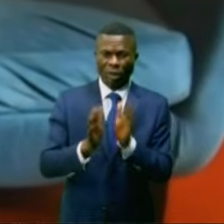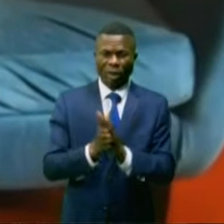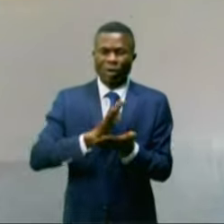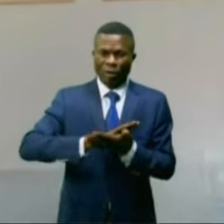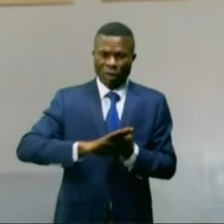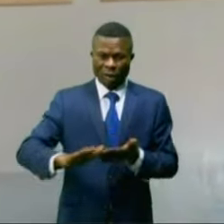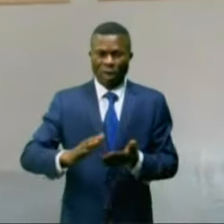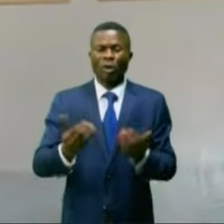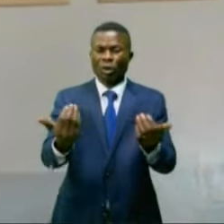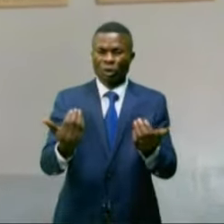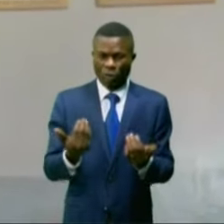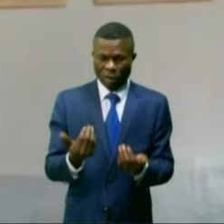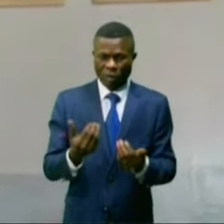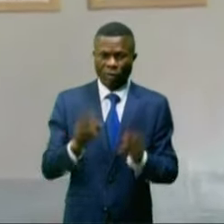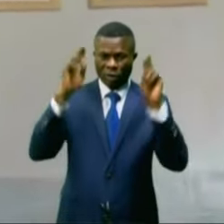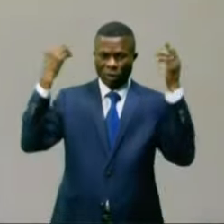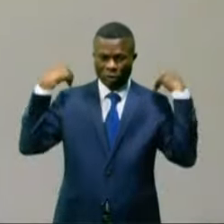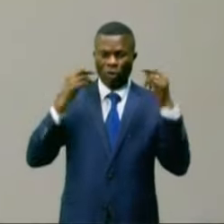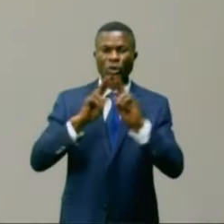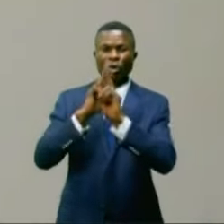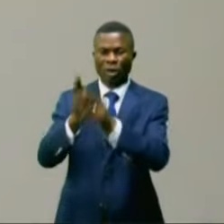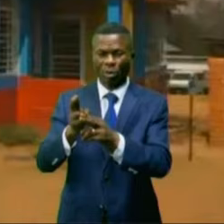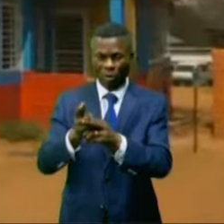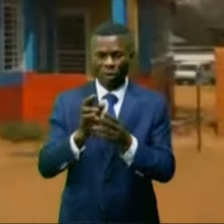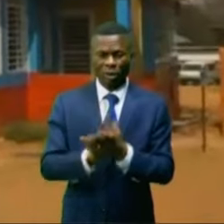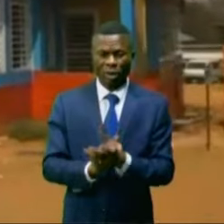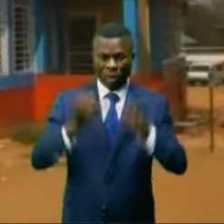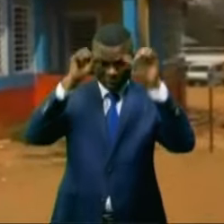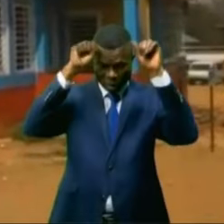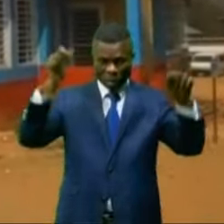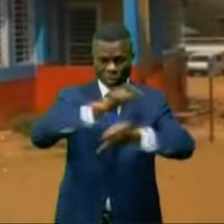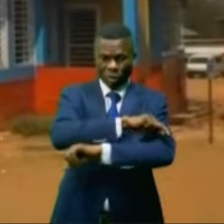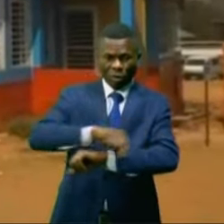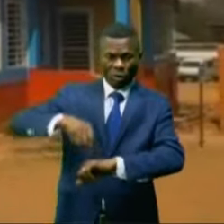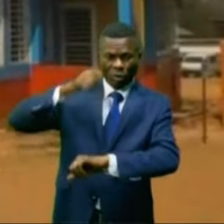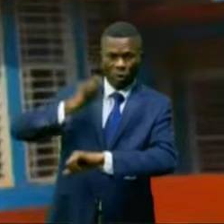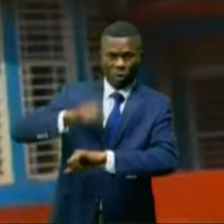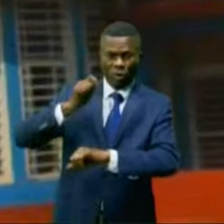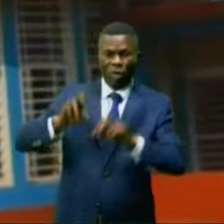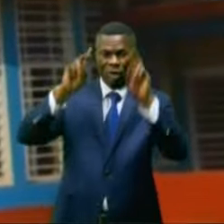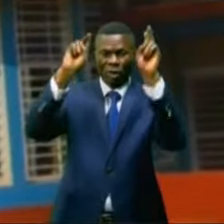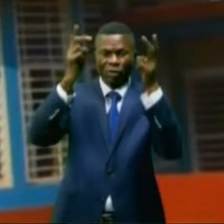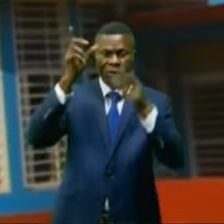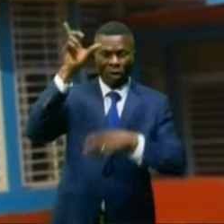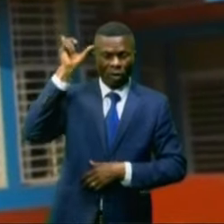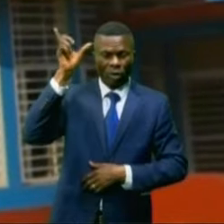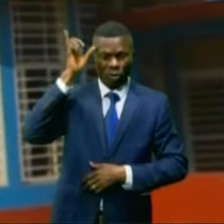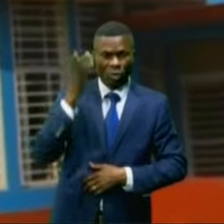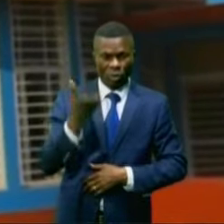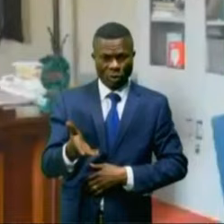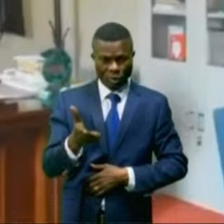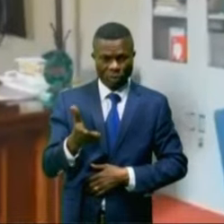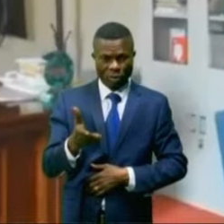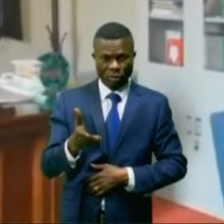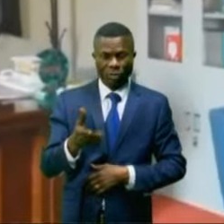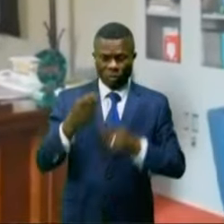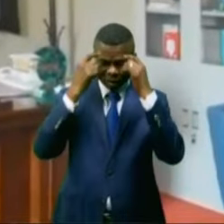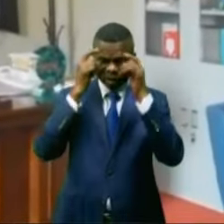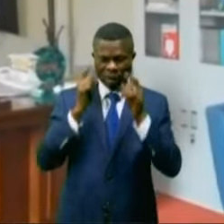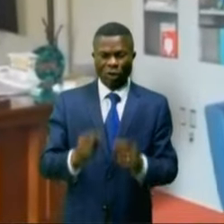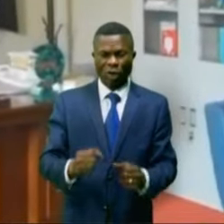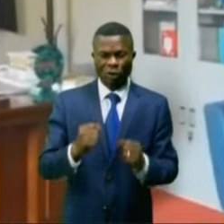Je le veux », avait répondu le Seigneur. Le président du tribunal Tricom de Lubumbashi vient et tient à